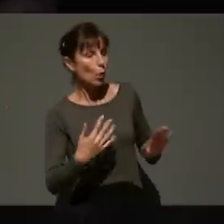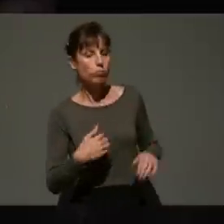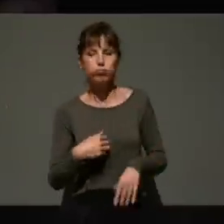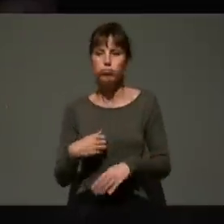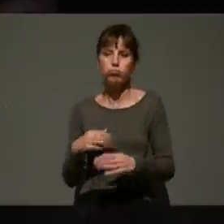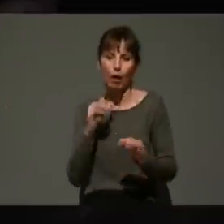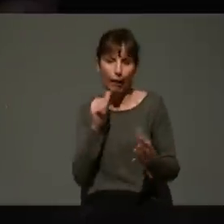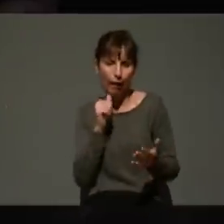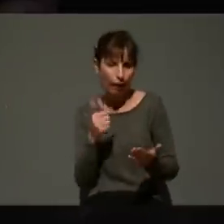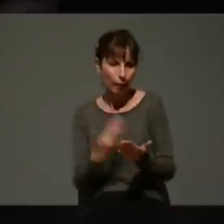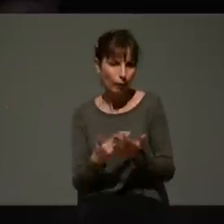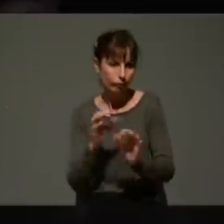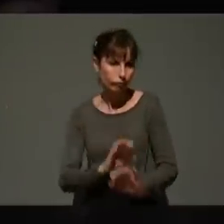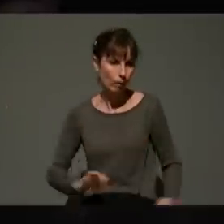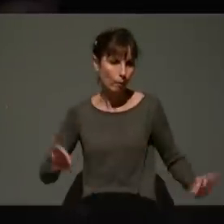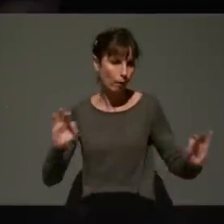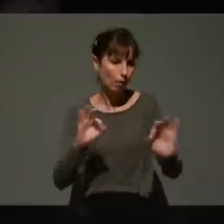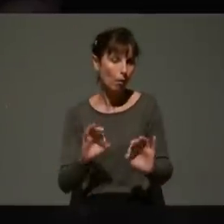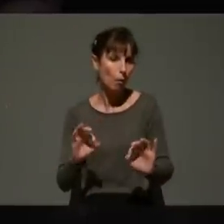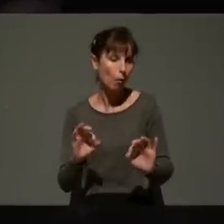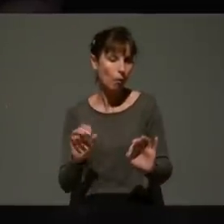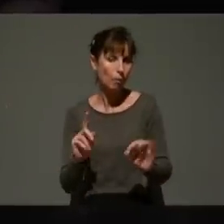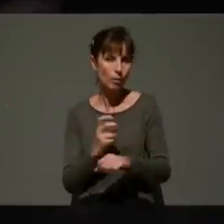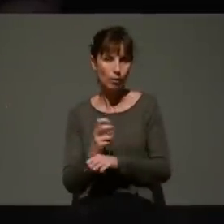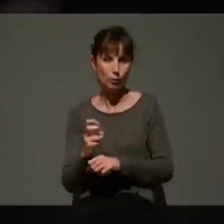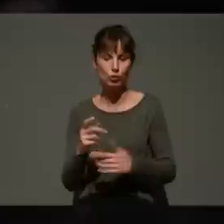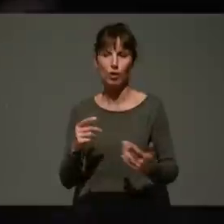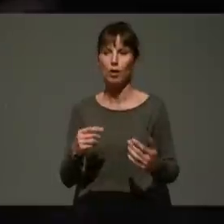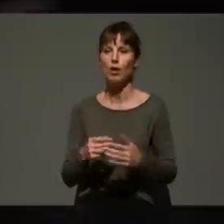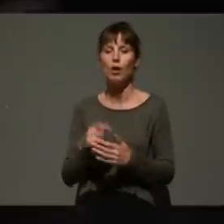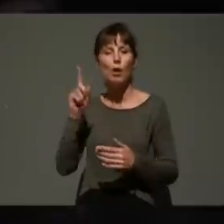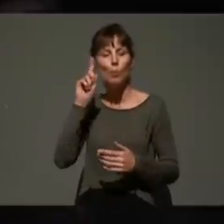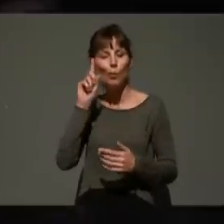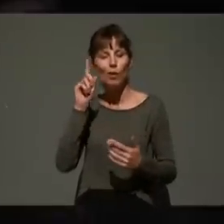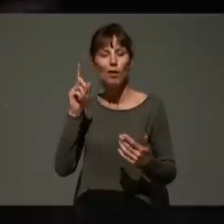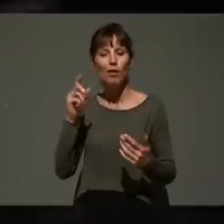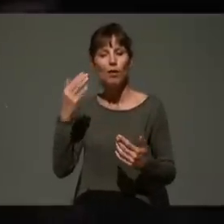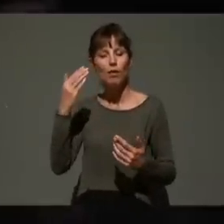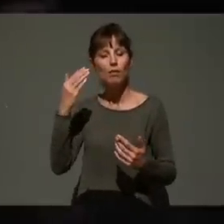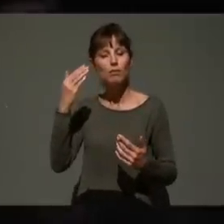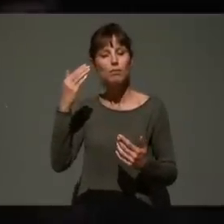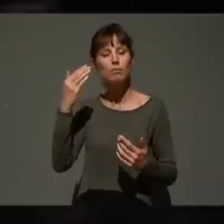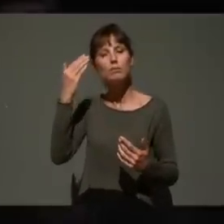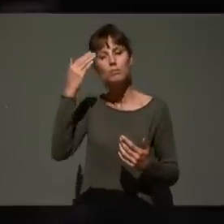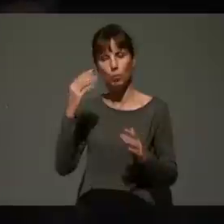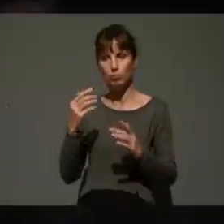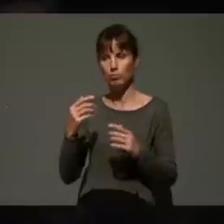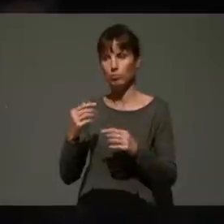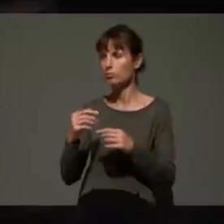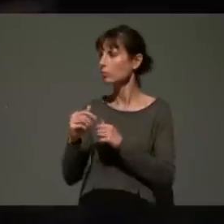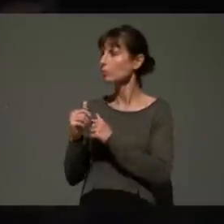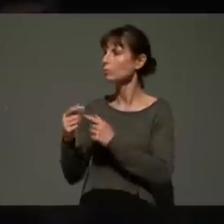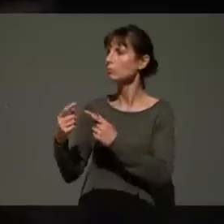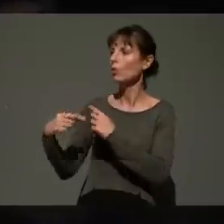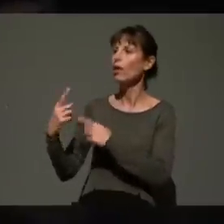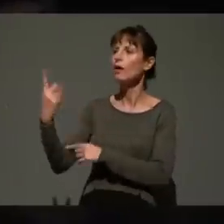prouvé. Rien n'est prouvé là-dessus. Et pourquoi rien n'est prouvé ? Alors, si on fait des étirements, pour aller dans l'ordre de vos questions, je pense qu'il vaut